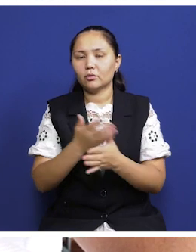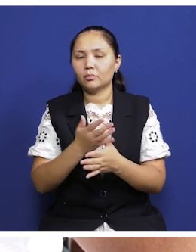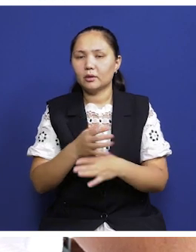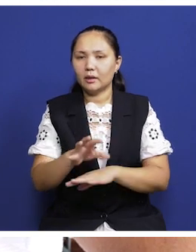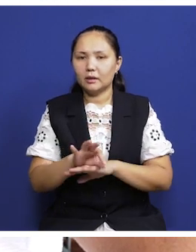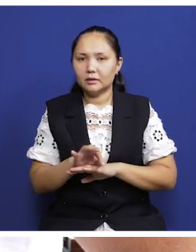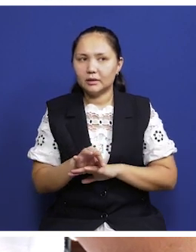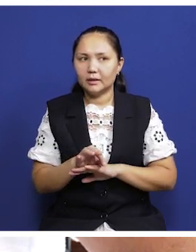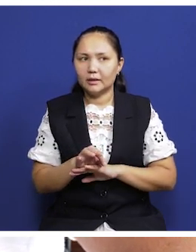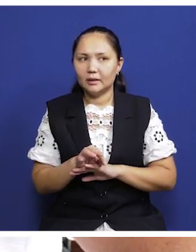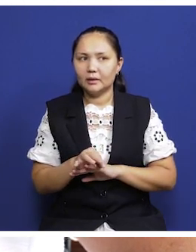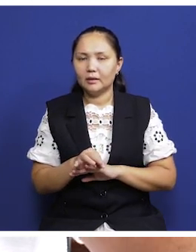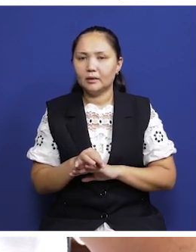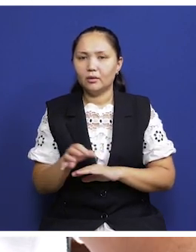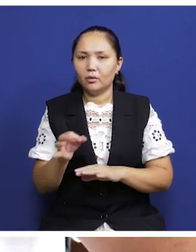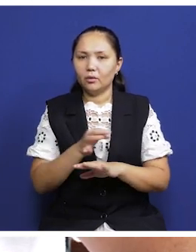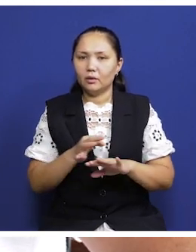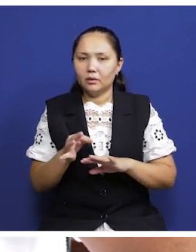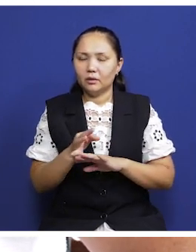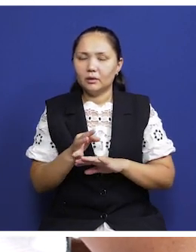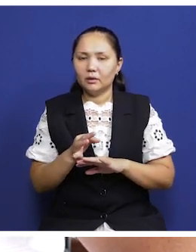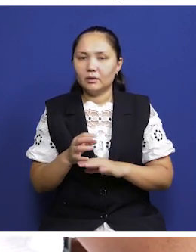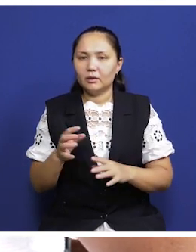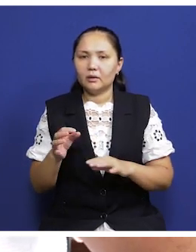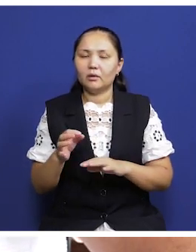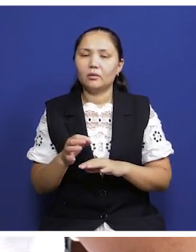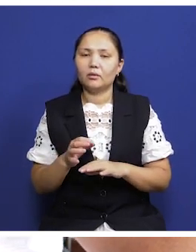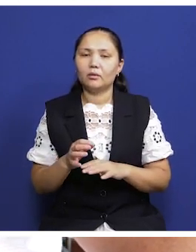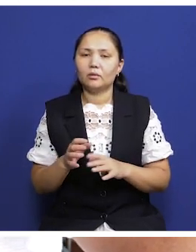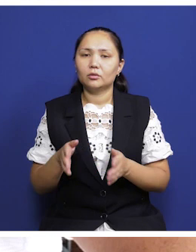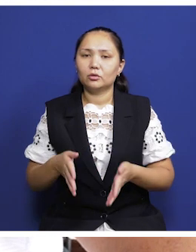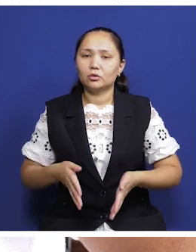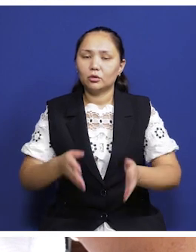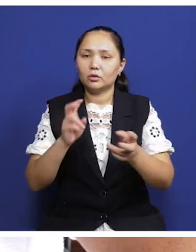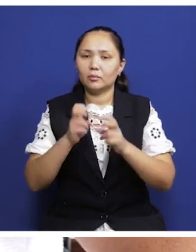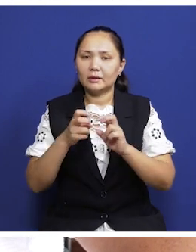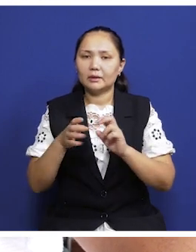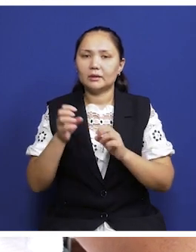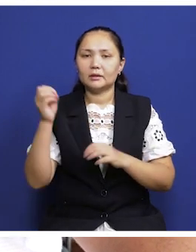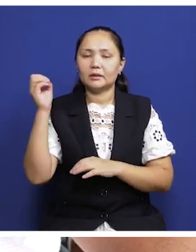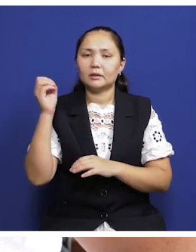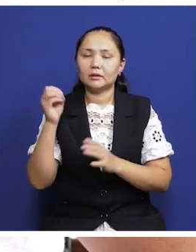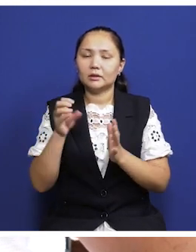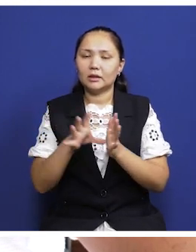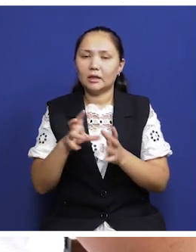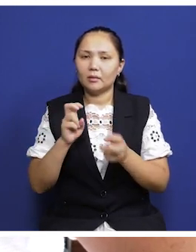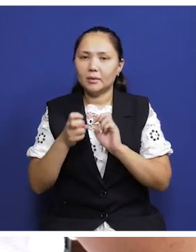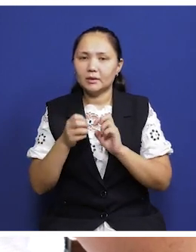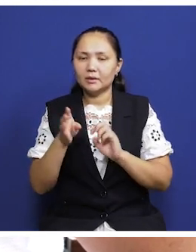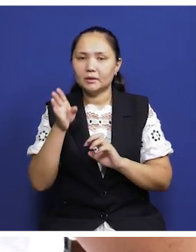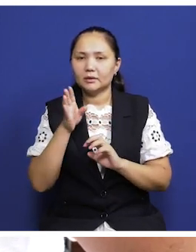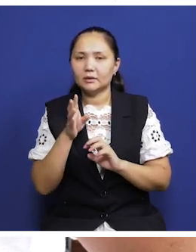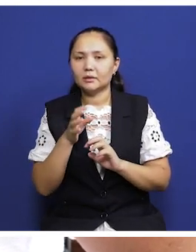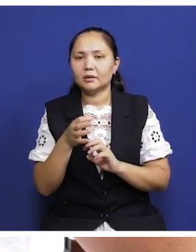кетсе, Алла қаласа, бұл орталық елді мекенде де жол мәселесі, жарық мәселесі де бұл проблемадан